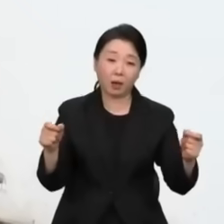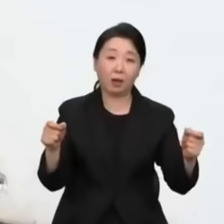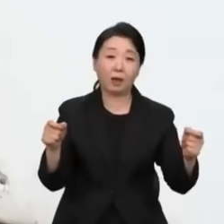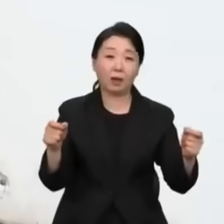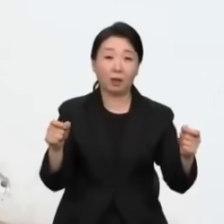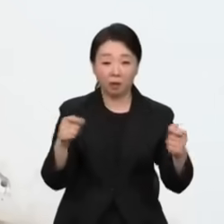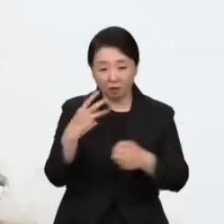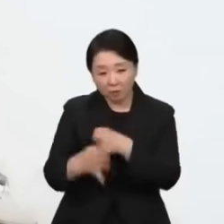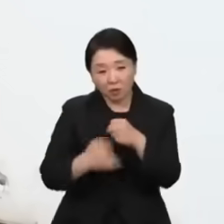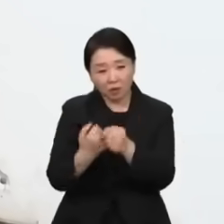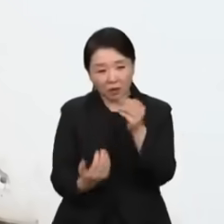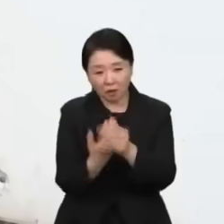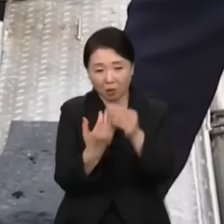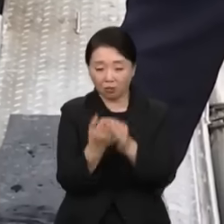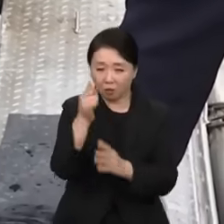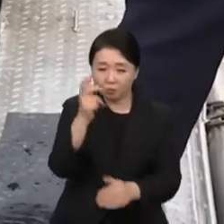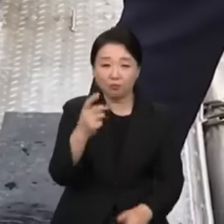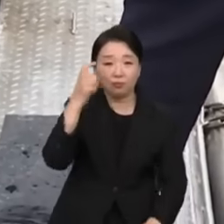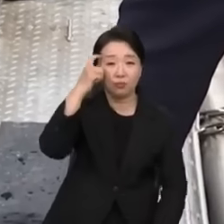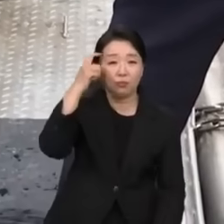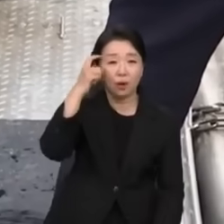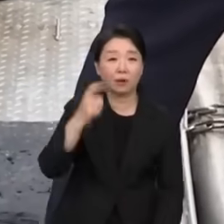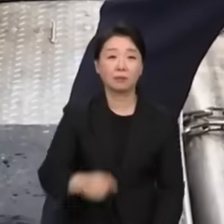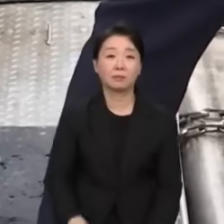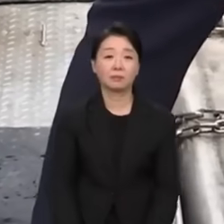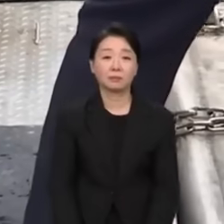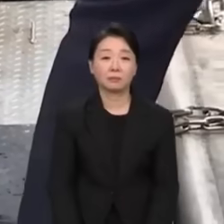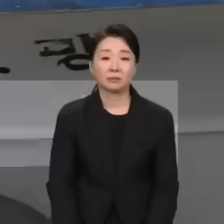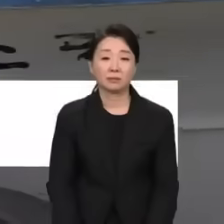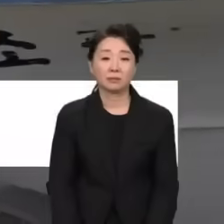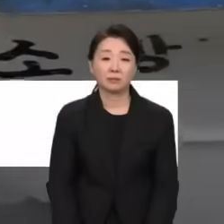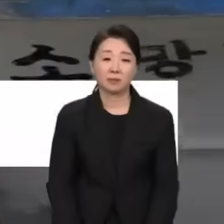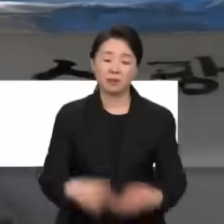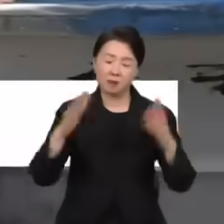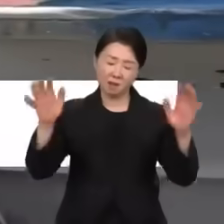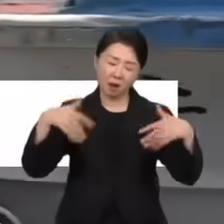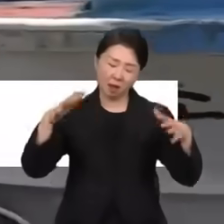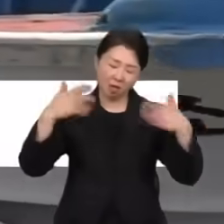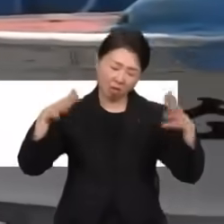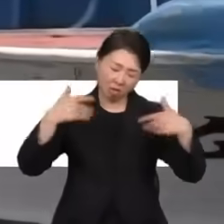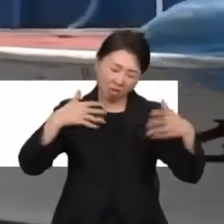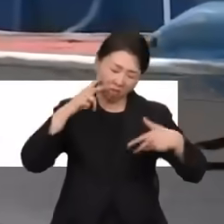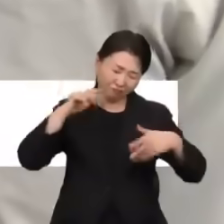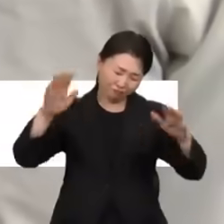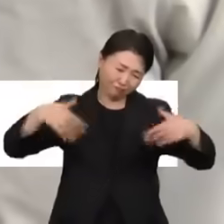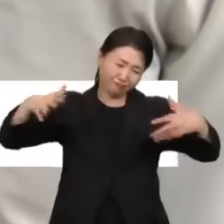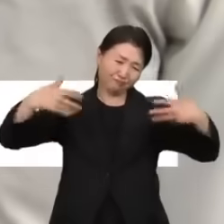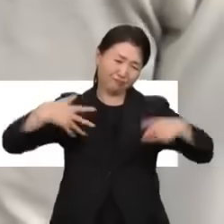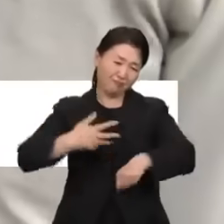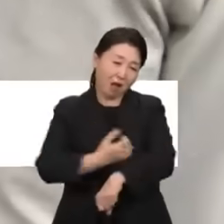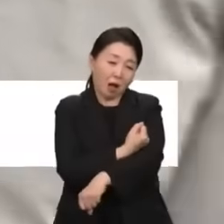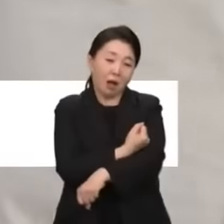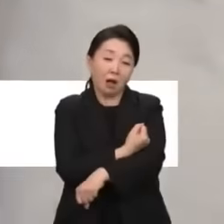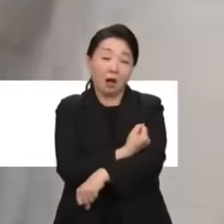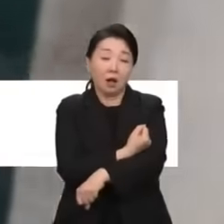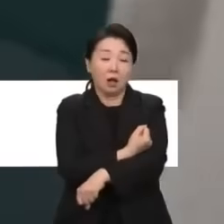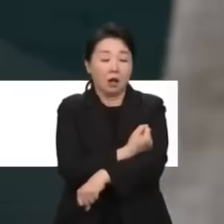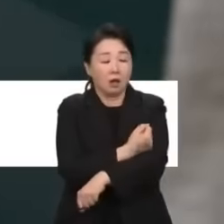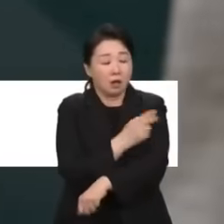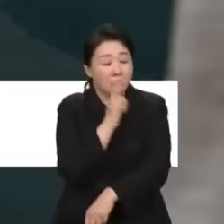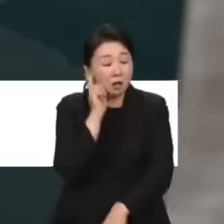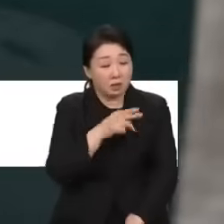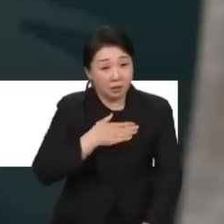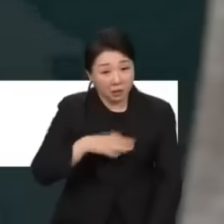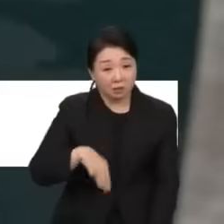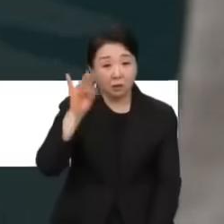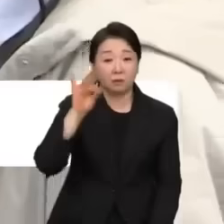사이 유독 사고가 잦은 이유가 있다고 말합니다. 바람도 이렇게 세게 부는, 제가 태어나서는 처음인